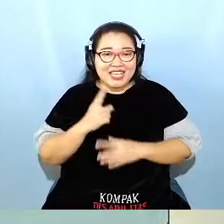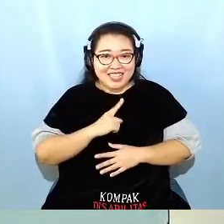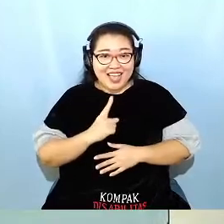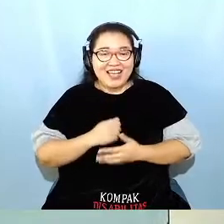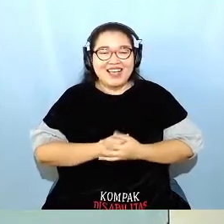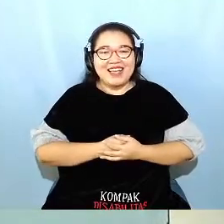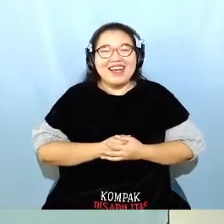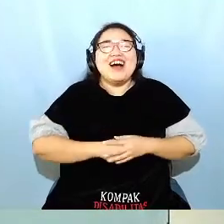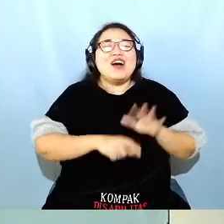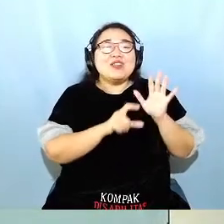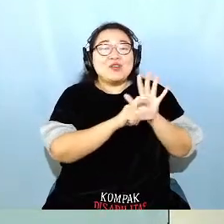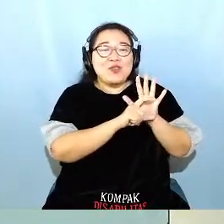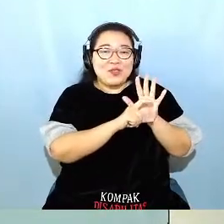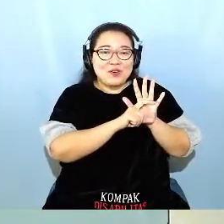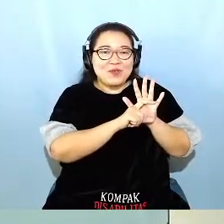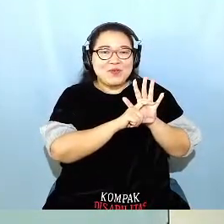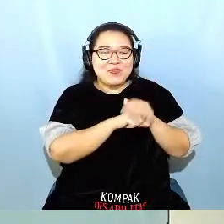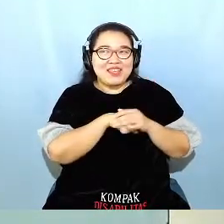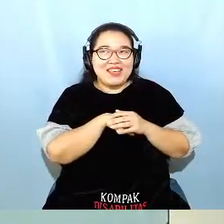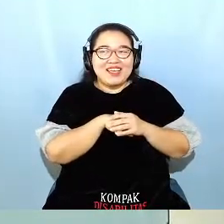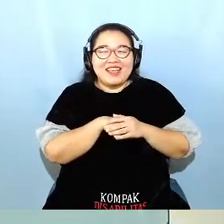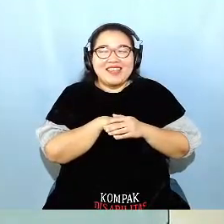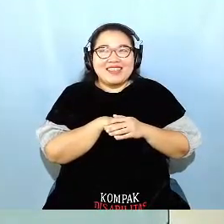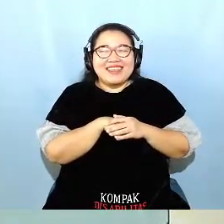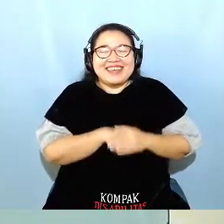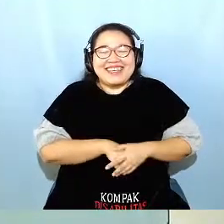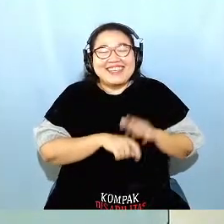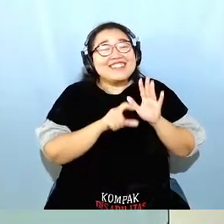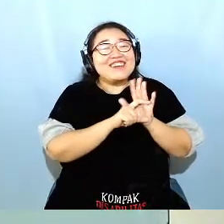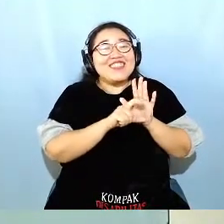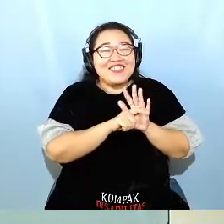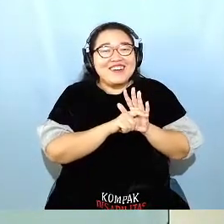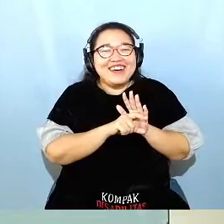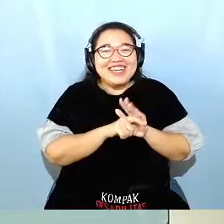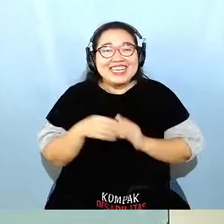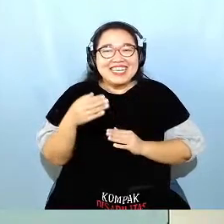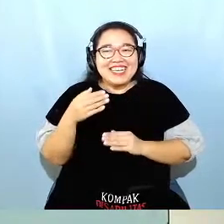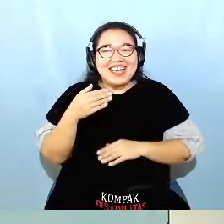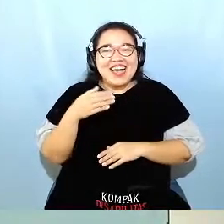Kalau enggak cireng, kak naik sedikit, kasih baslok.